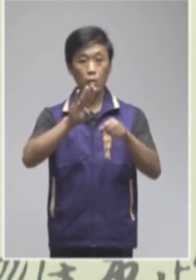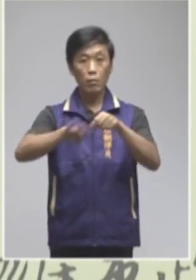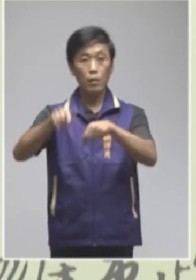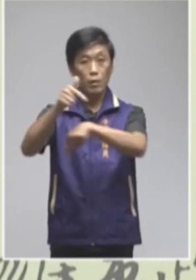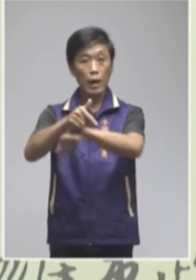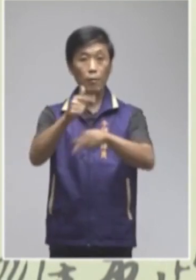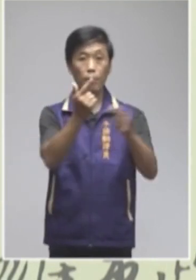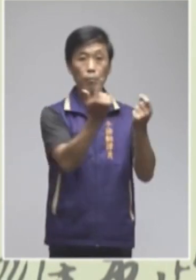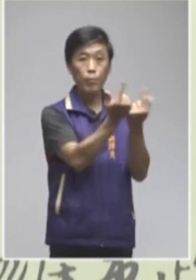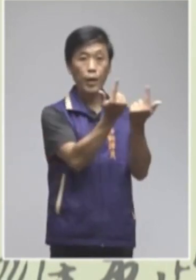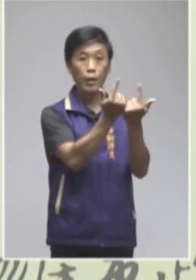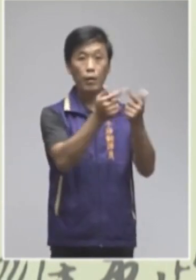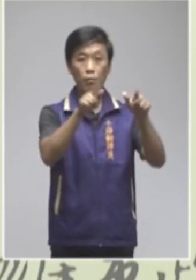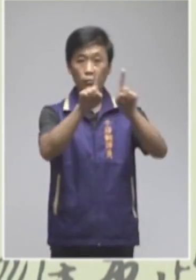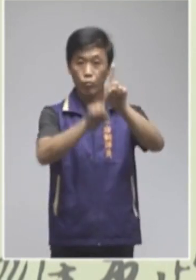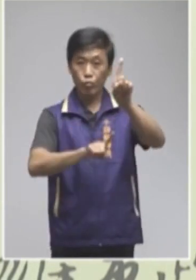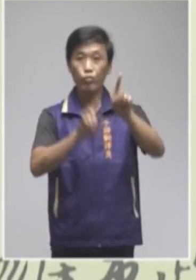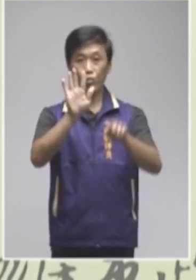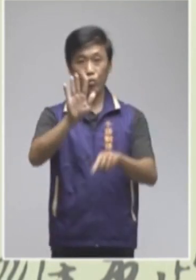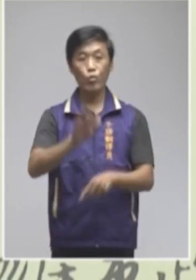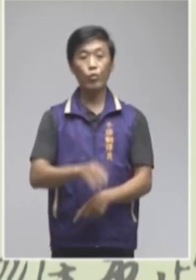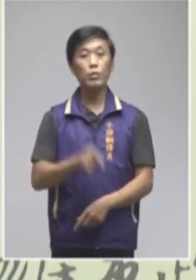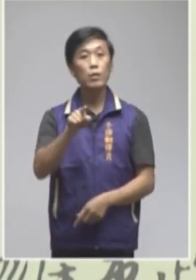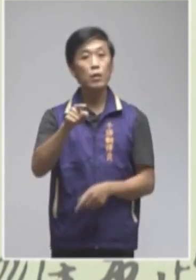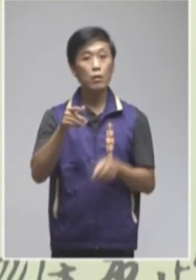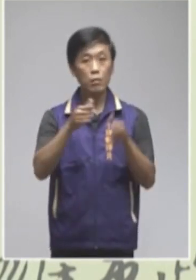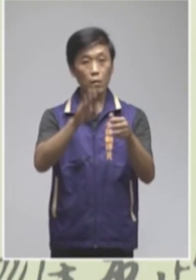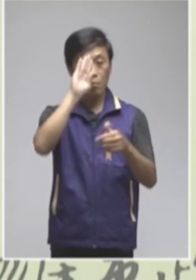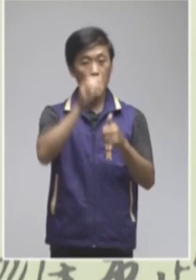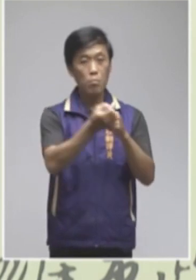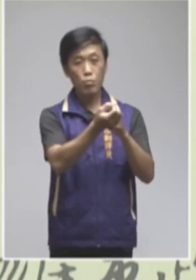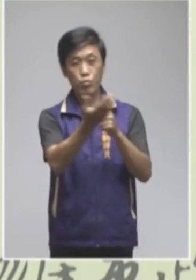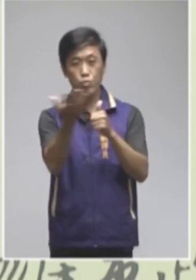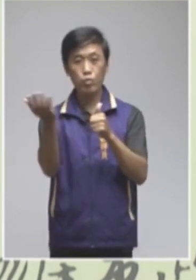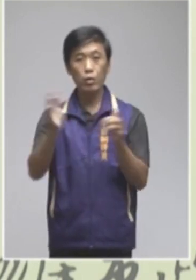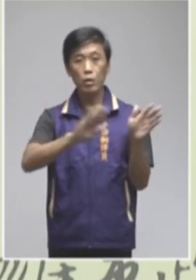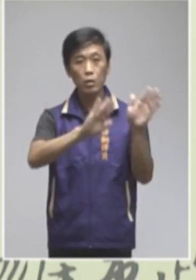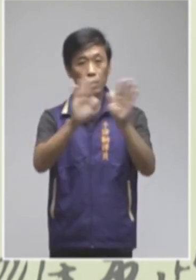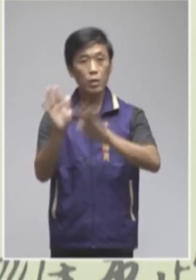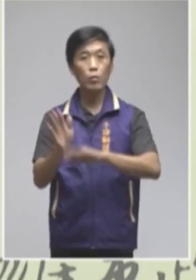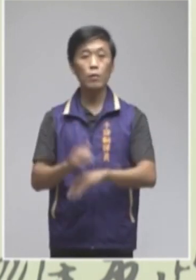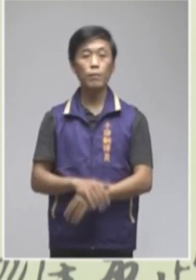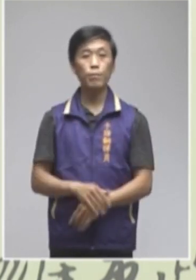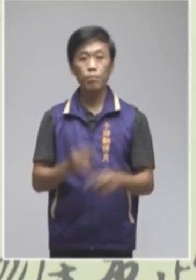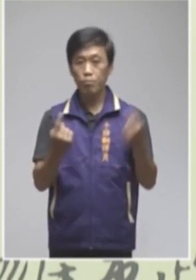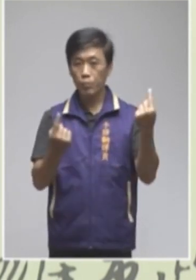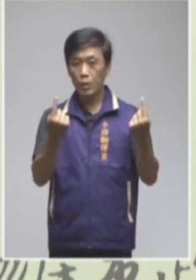还是有一段的落差，那这个对于疾病的传播相对来讲，